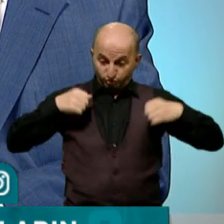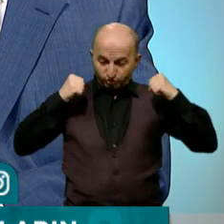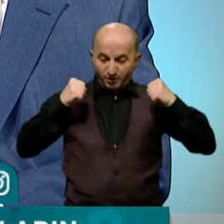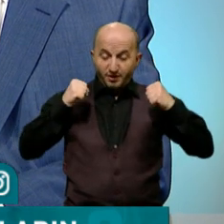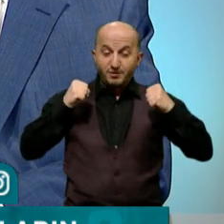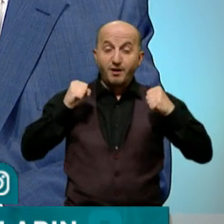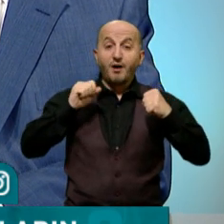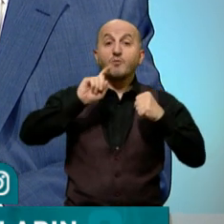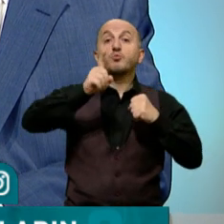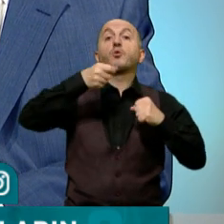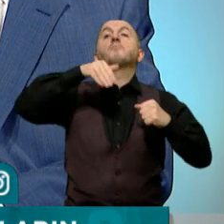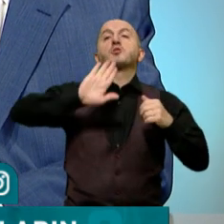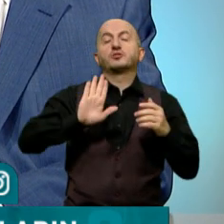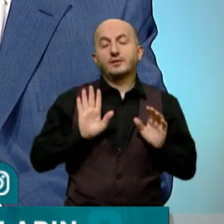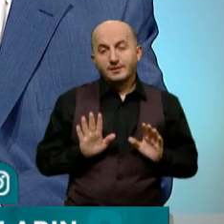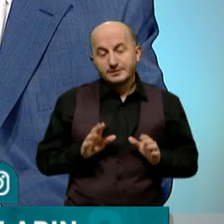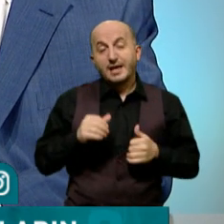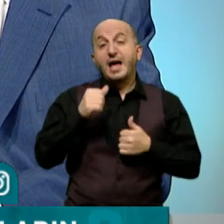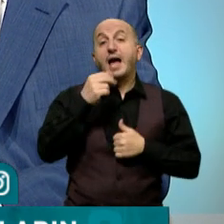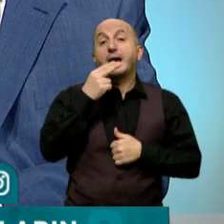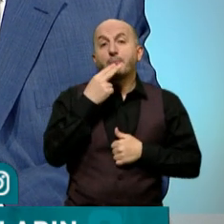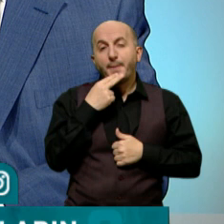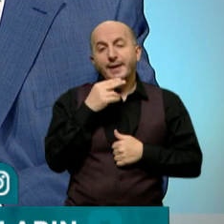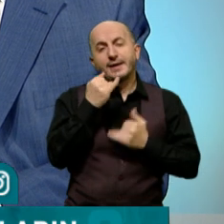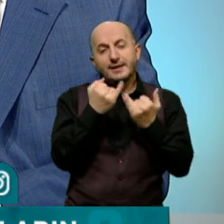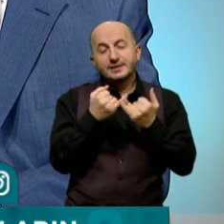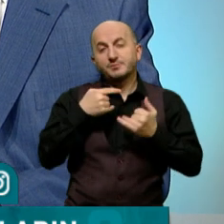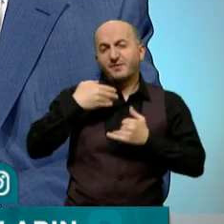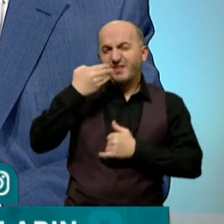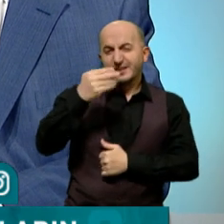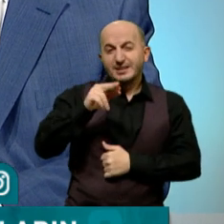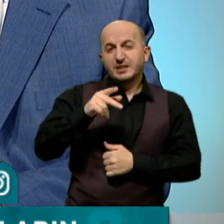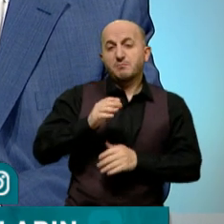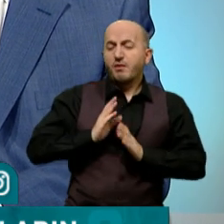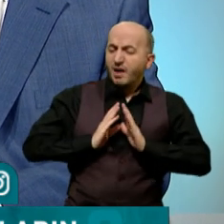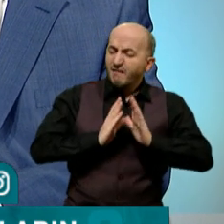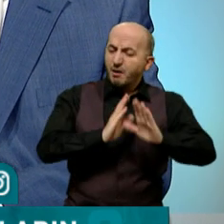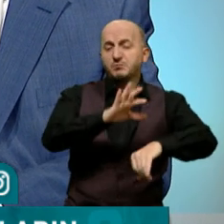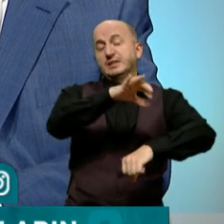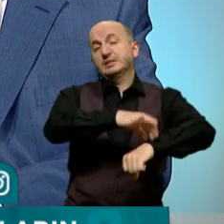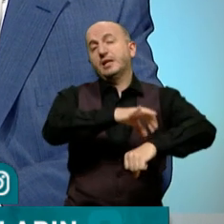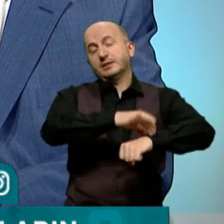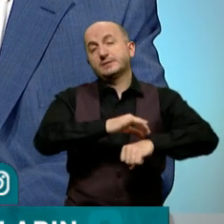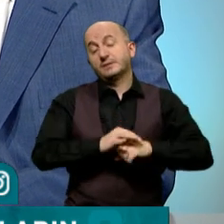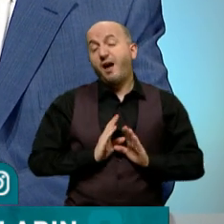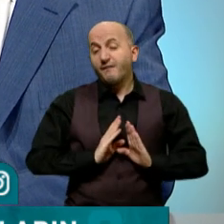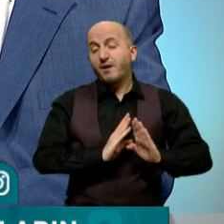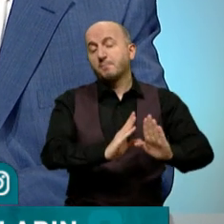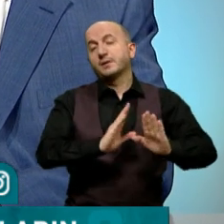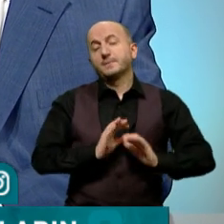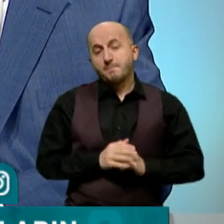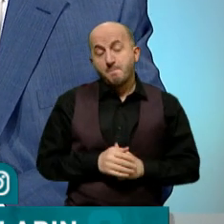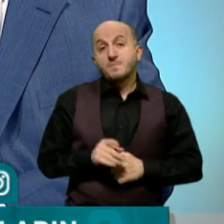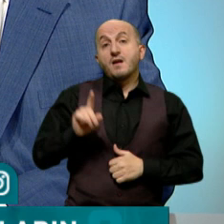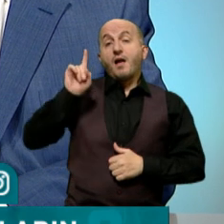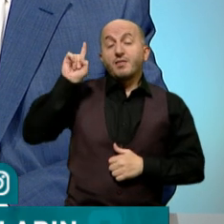elde edemeyeceklerse hanımefendi kardeşimizin ifade ettiği gibi müzmin, kronik bir rahatsızlığı varsa